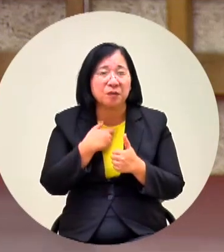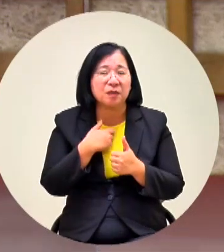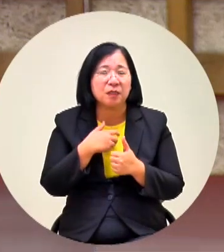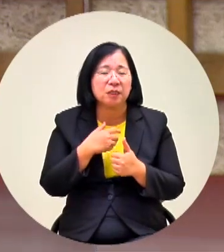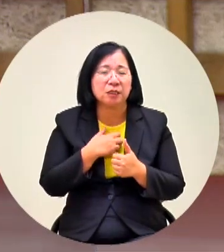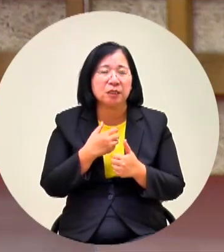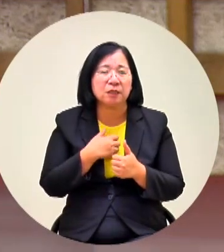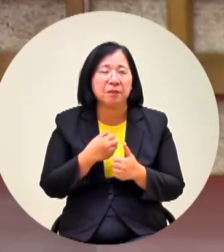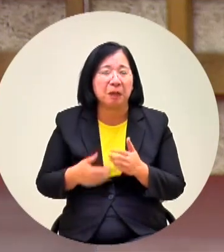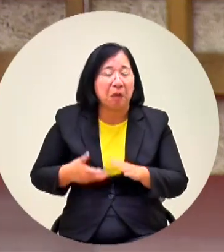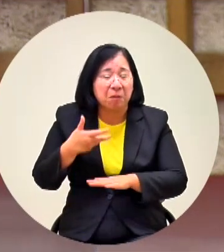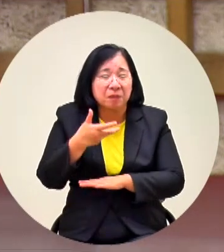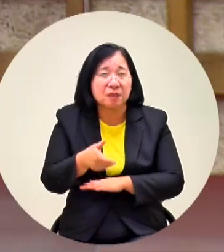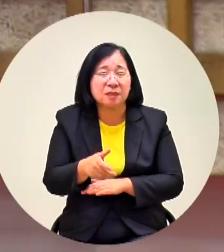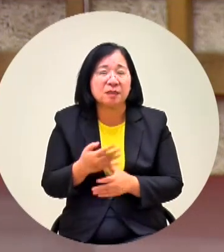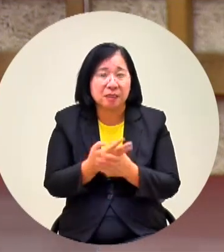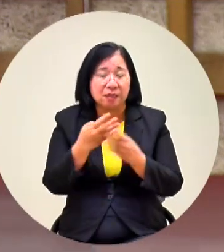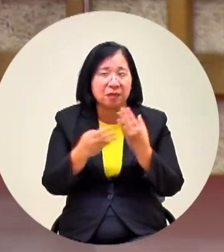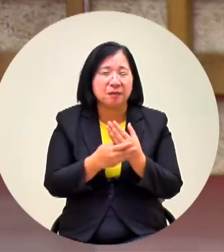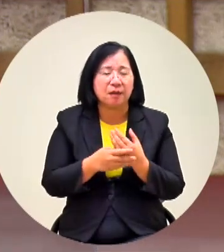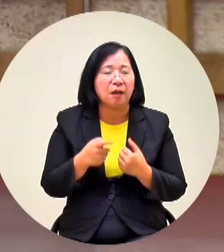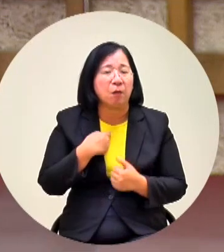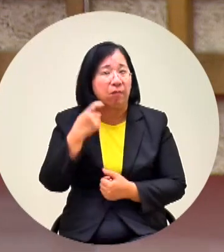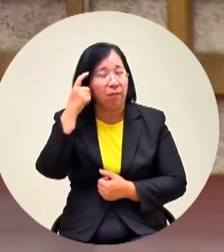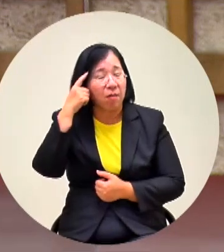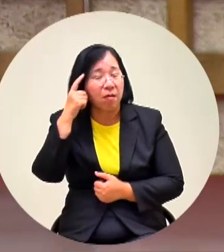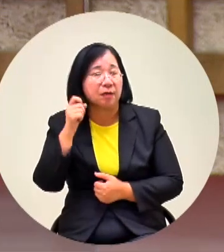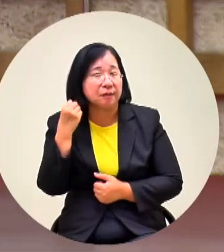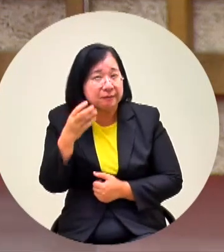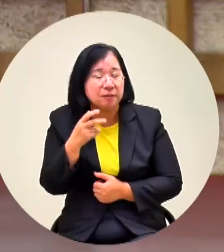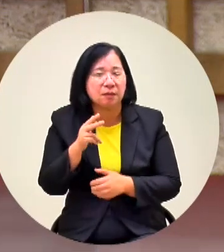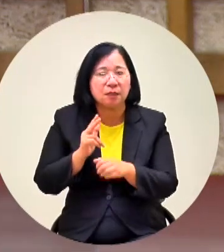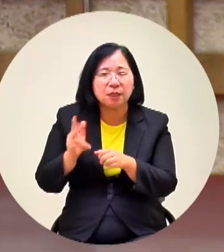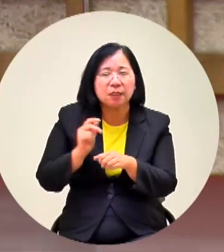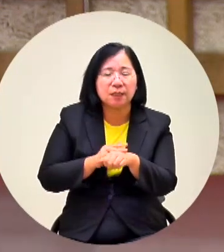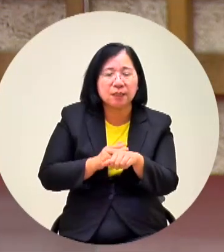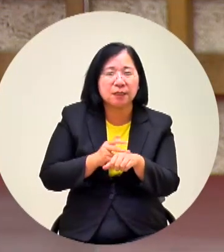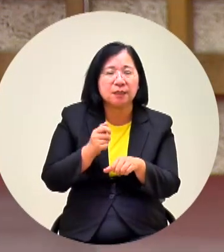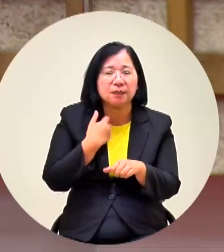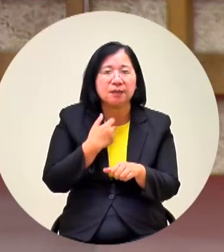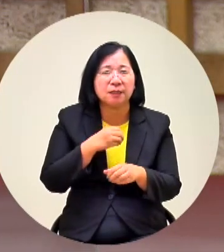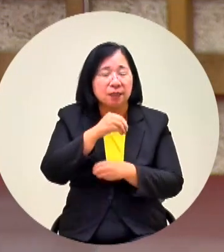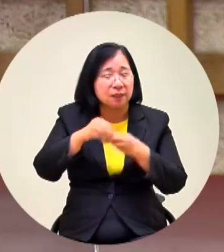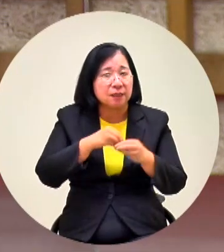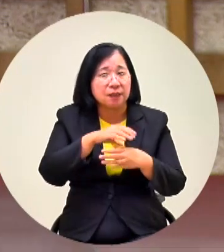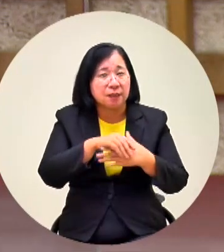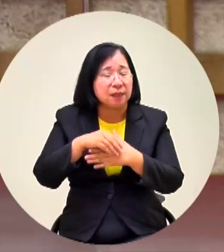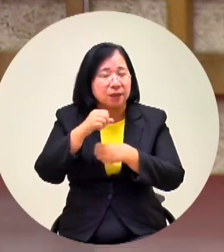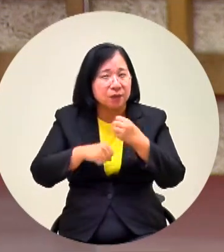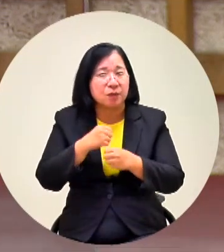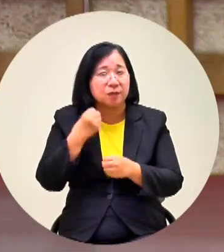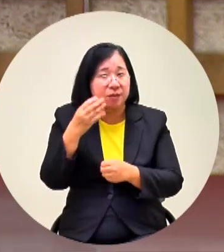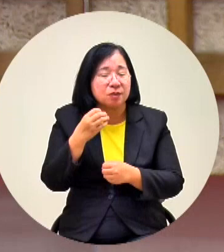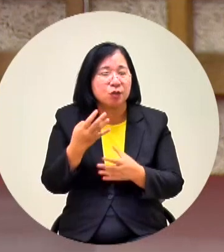技来解决空污，带动新的产值。所以接下来跟市长做就教，我们要从全球的趋